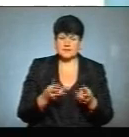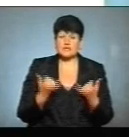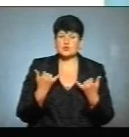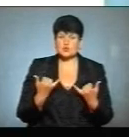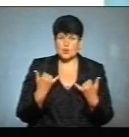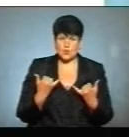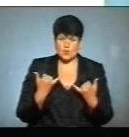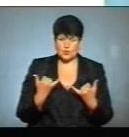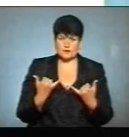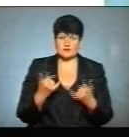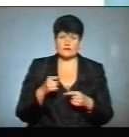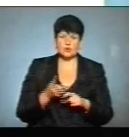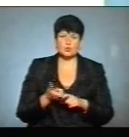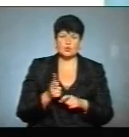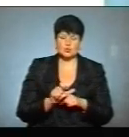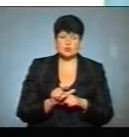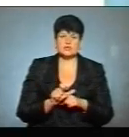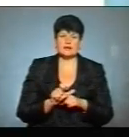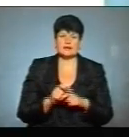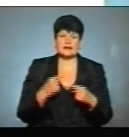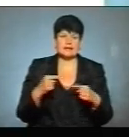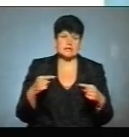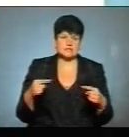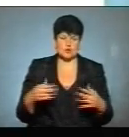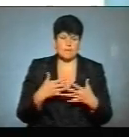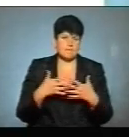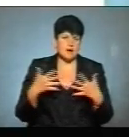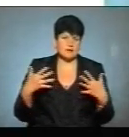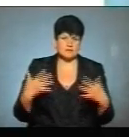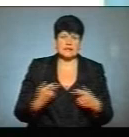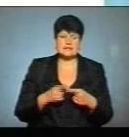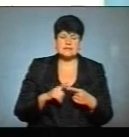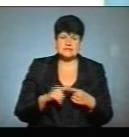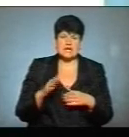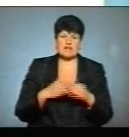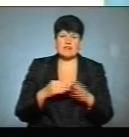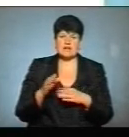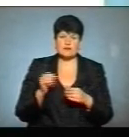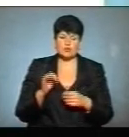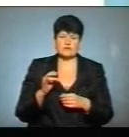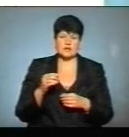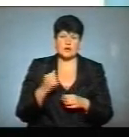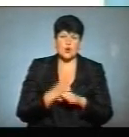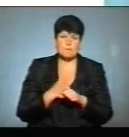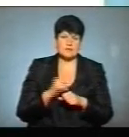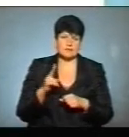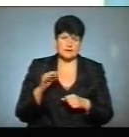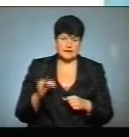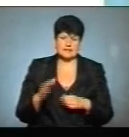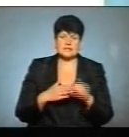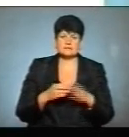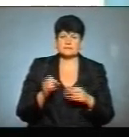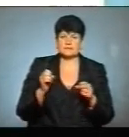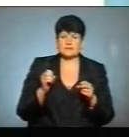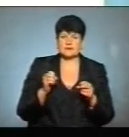сьогодні він такий дуже різнобарний, можна сказати. Це і на кваліфікованих робітників, на фахівців,